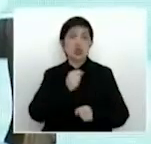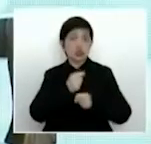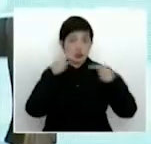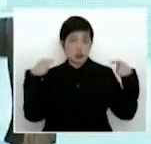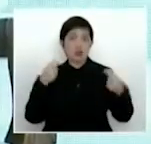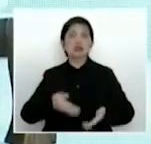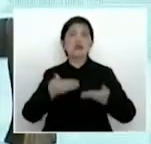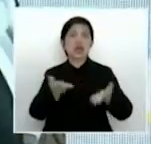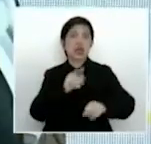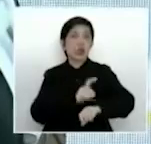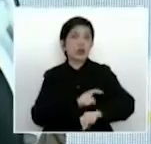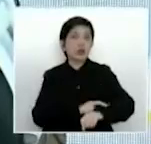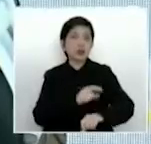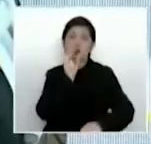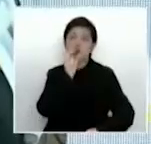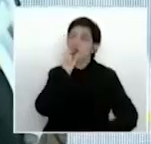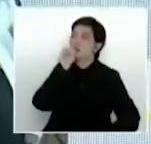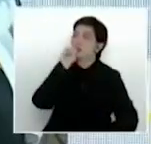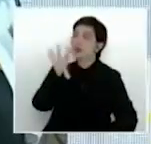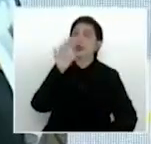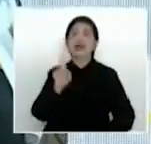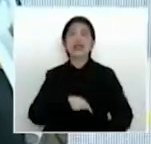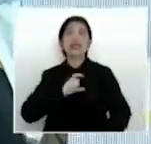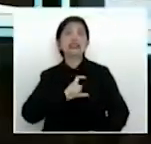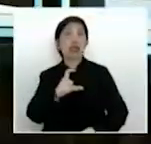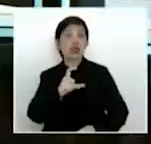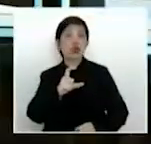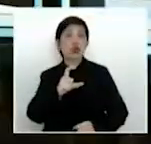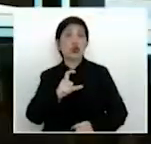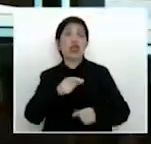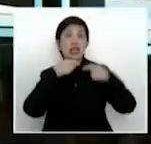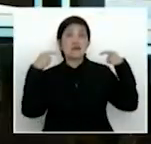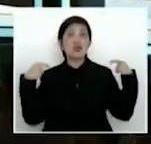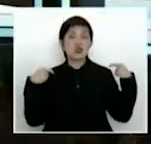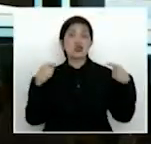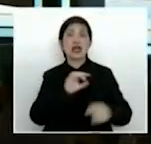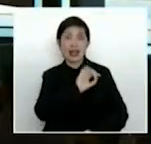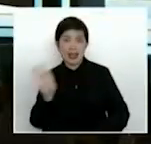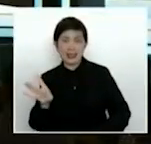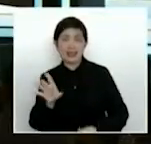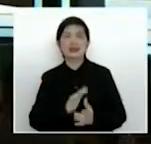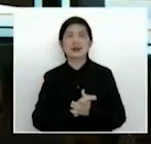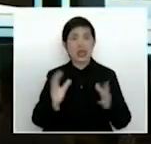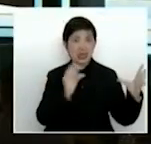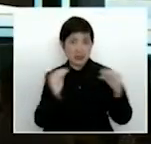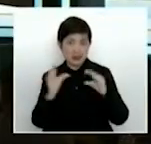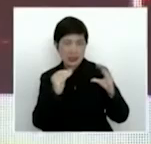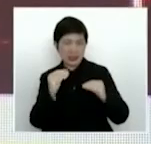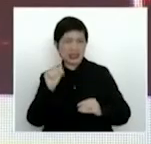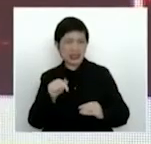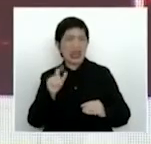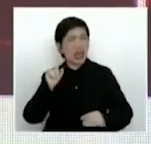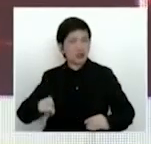kesempatan menanggapi jawaban dari calon gubernur lainnya Dan untuk memastikan debat berlangsung adil